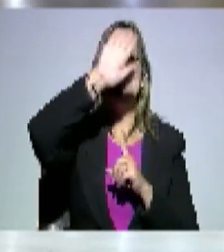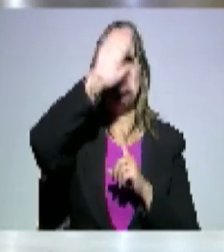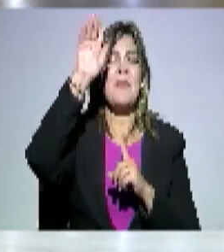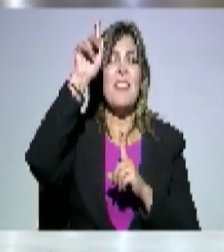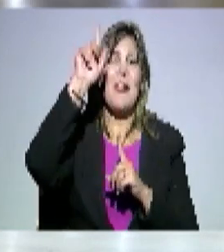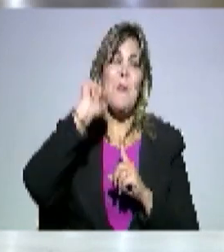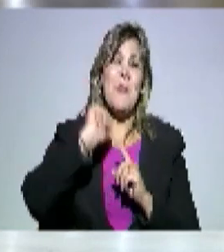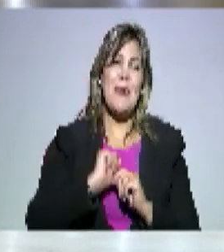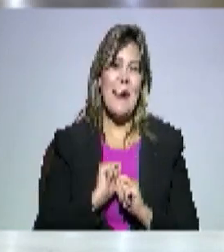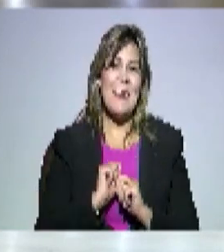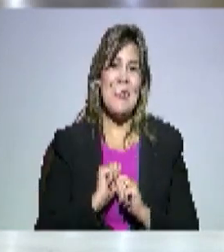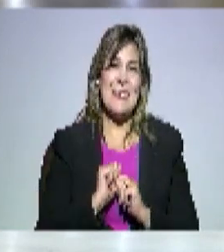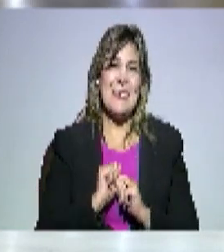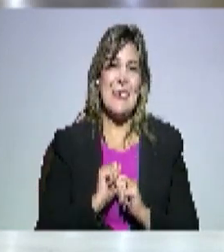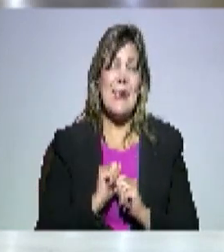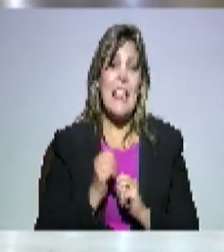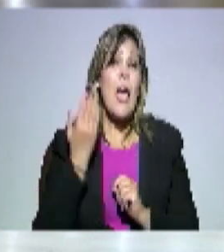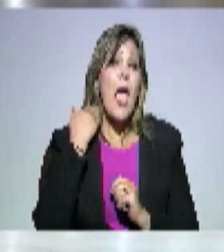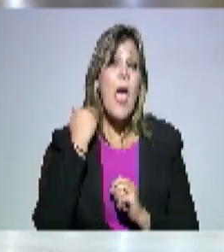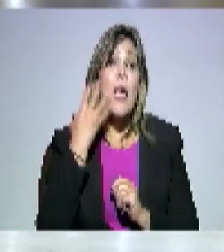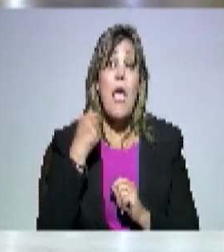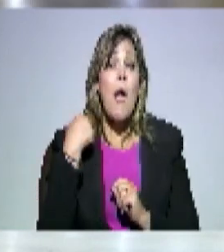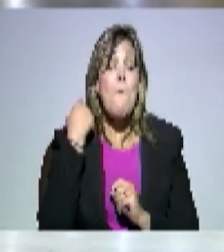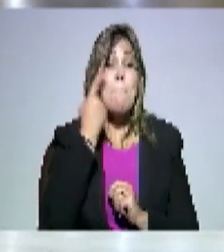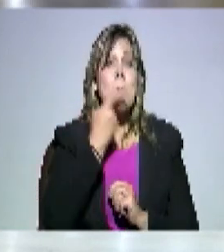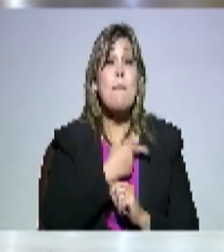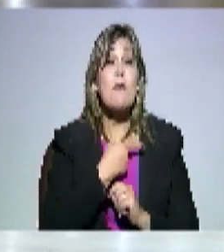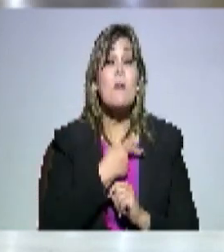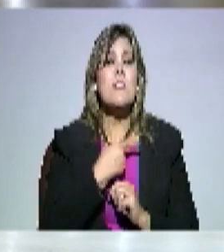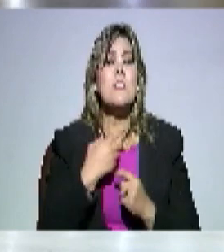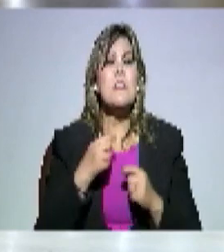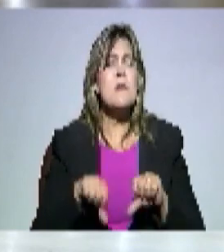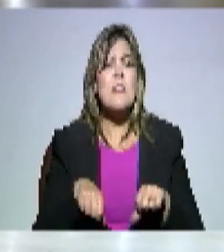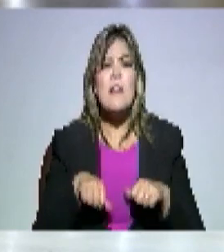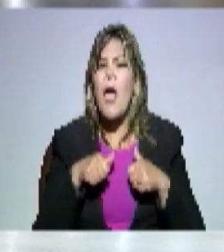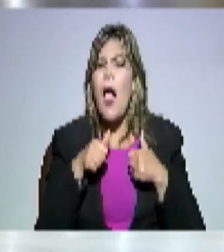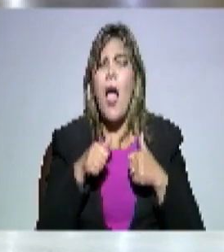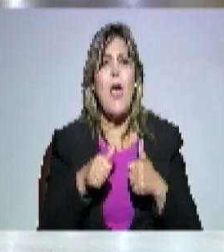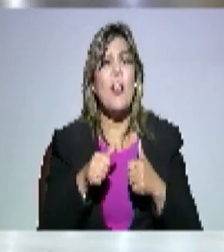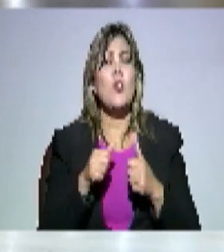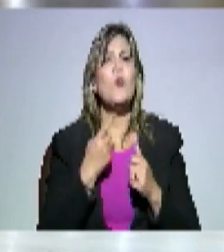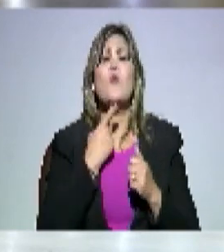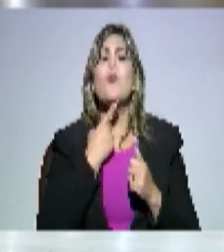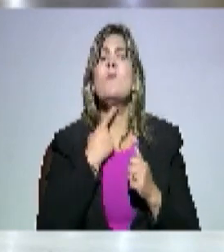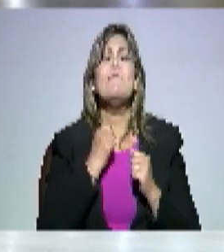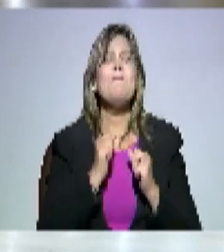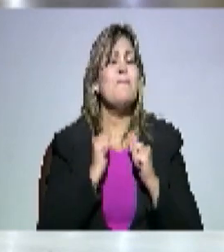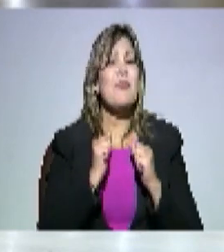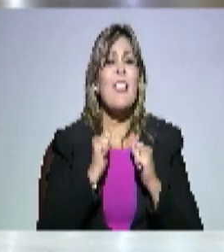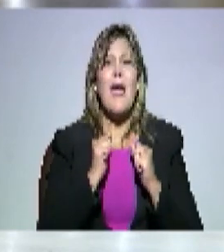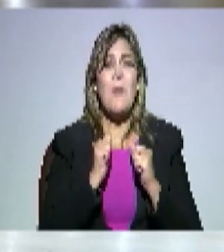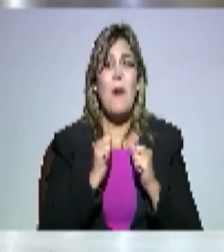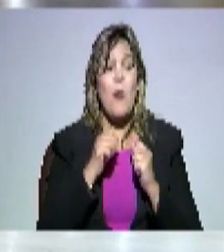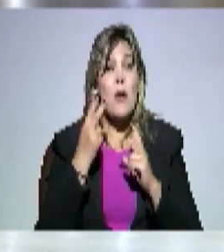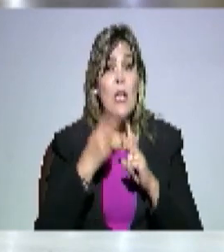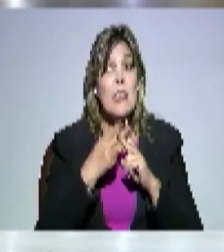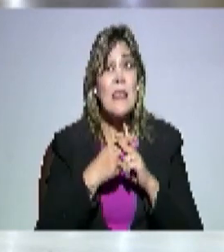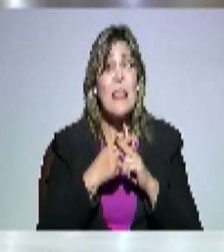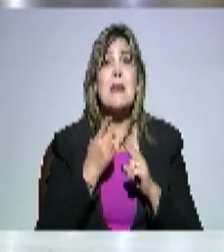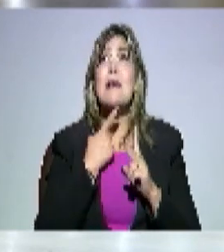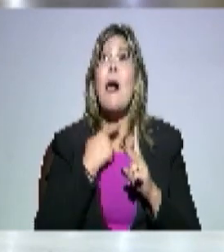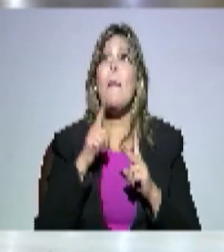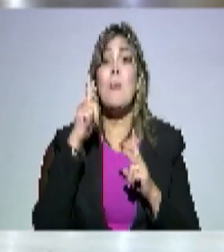بتوصلني لربنا كان قديس لي ثيره سيره مؤثره الناس تاثرت بها وحبت ربنا